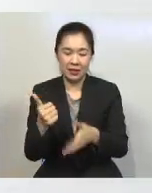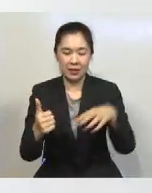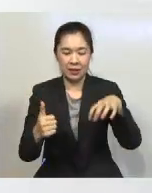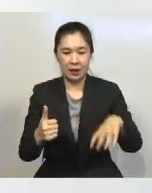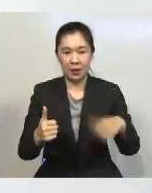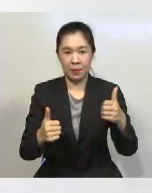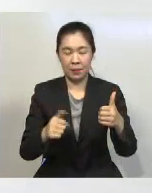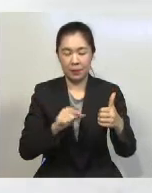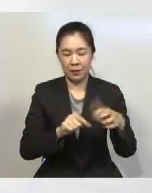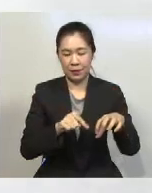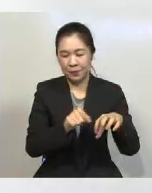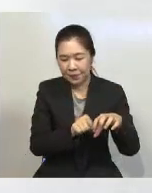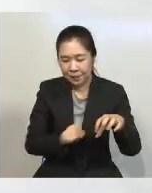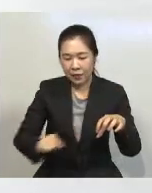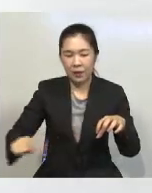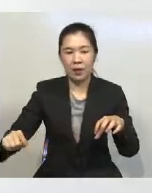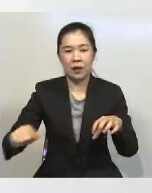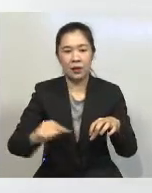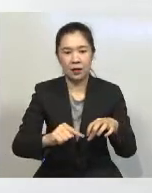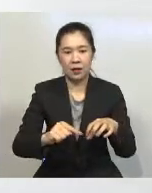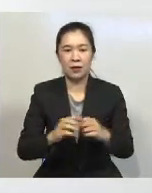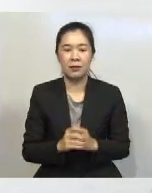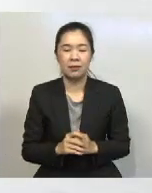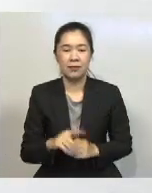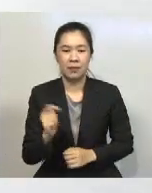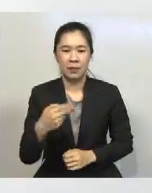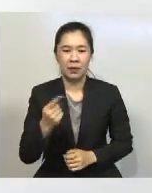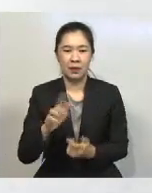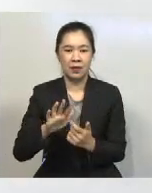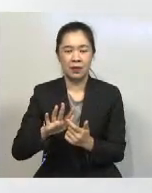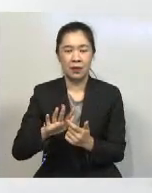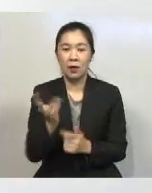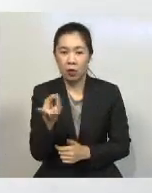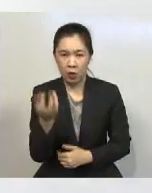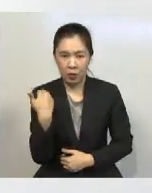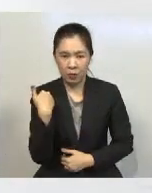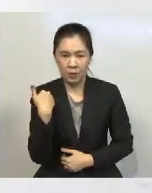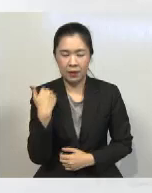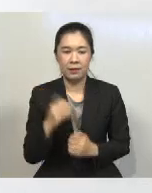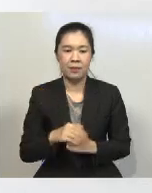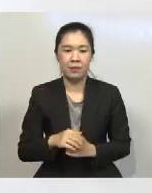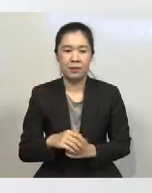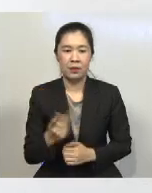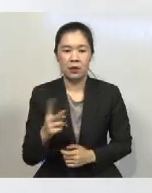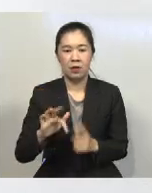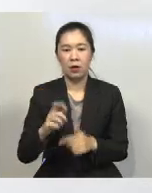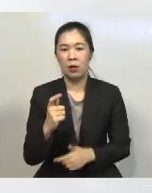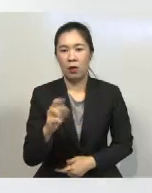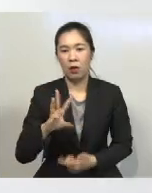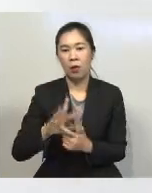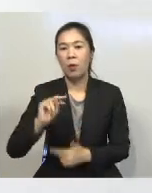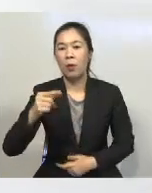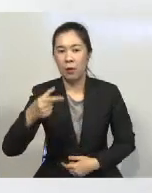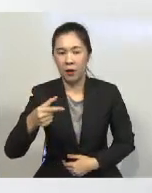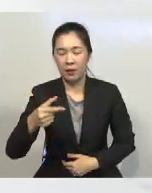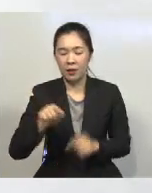ในนะครับไปที่ตำบลสาธาตตำบลธาตุน้อยแล้วก็เชื่อมไปยังอำเภอคอวังอำเภอมหาชนะชัยแล้วก็ออกคำเขื่อ